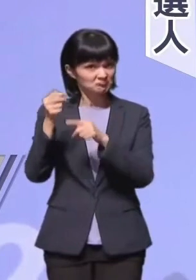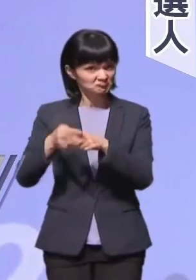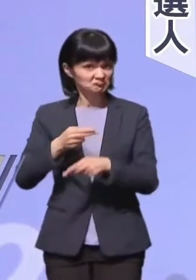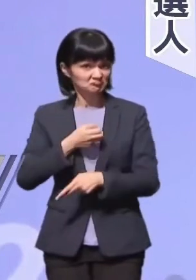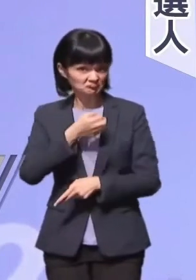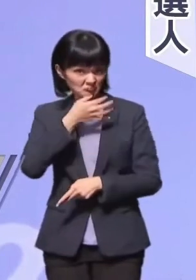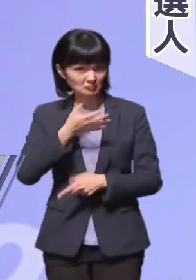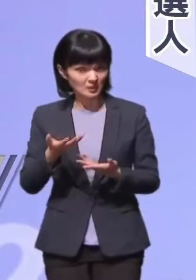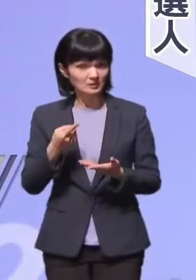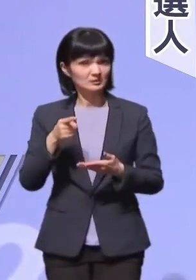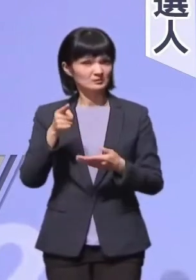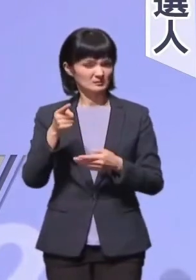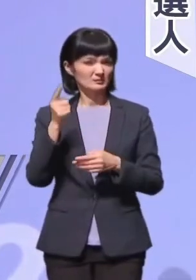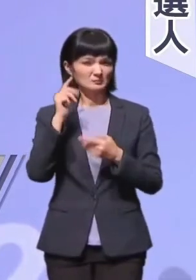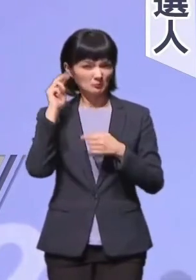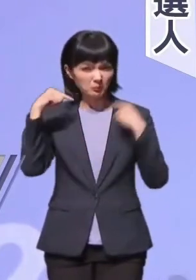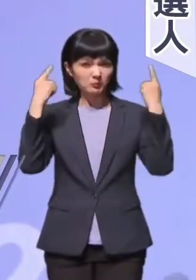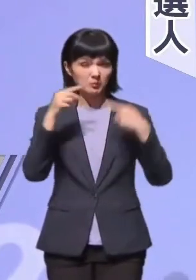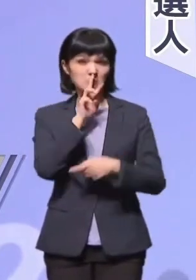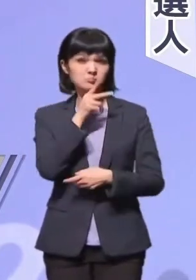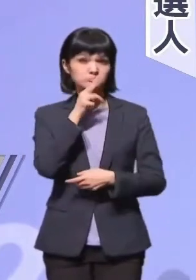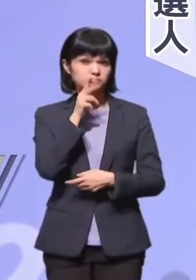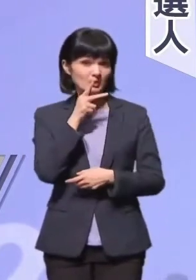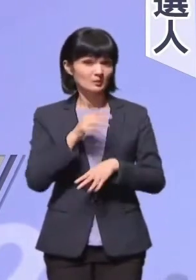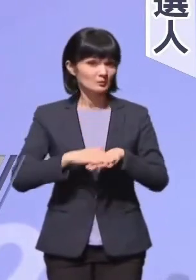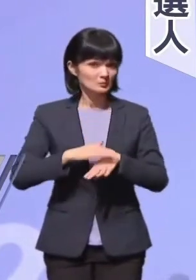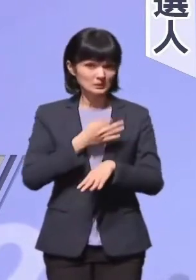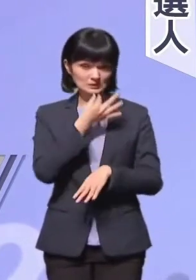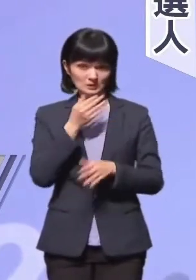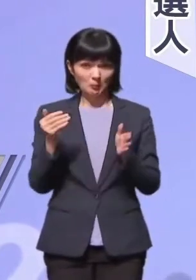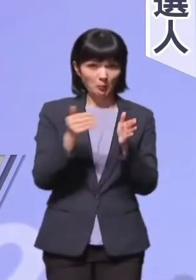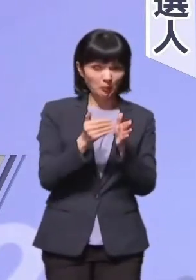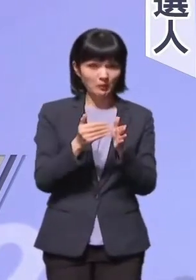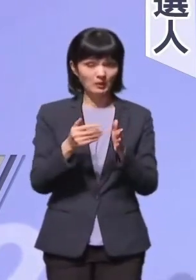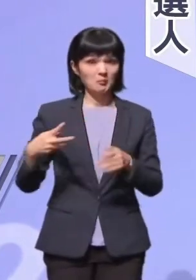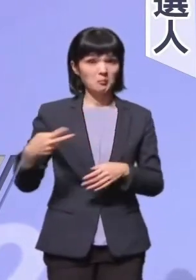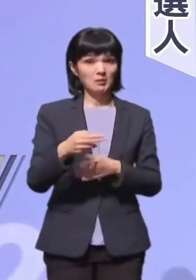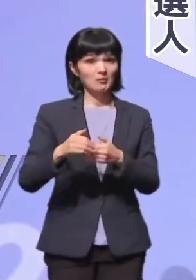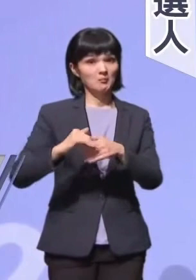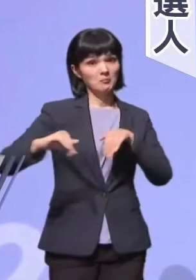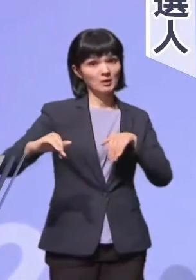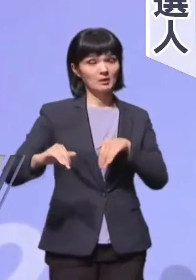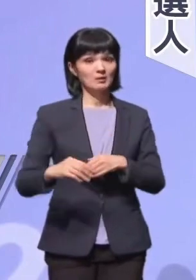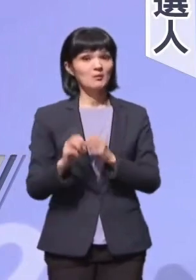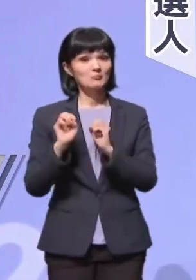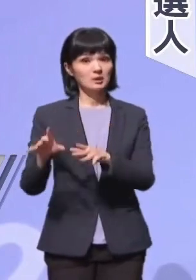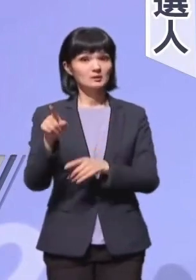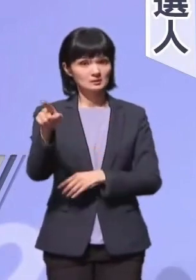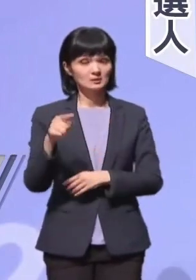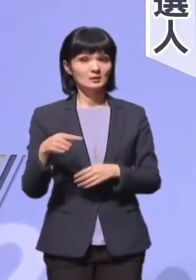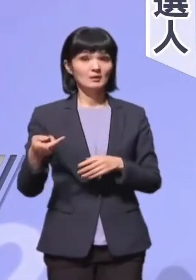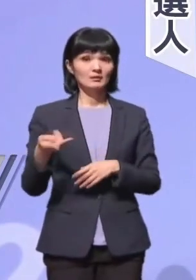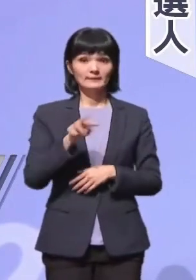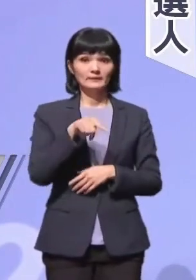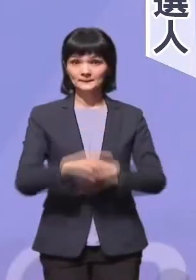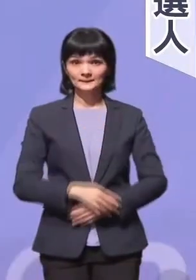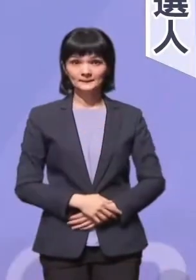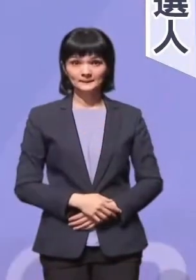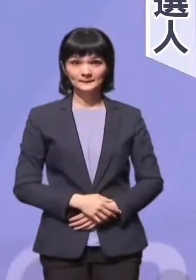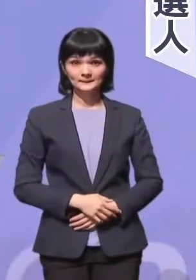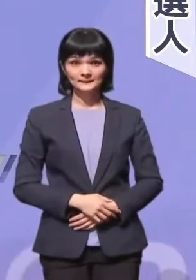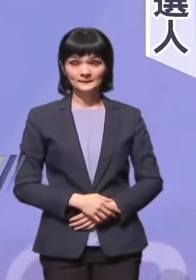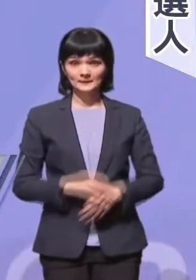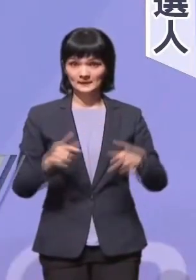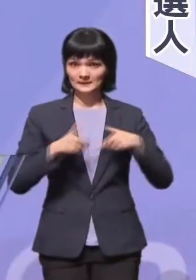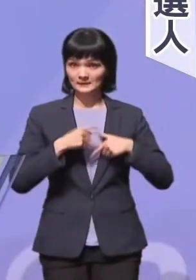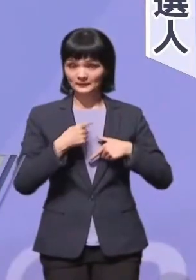变来变去，他会不会在关键的时刻切割你、弃保你，而去跟国民党合作交换？ 心